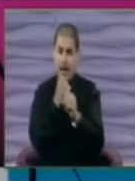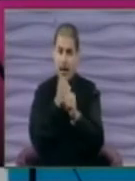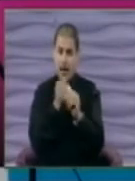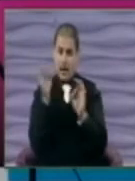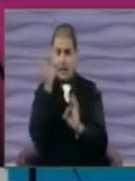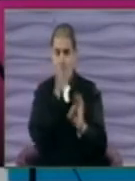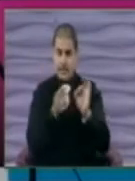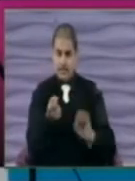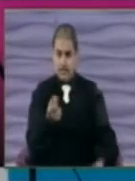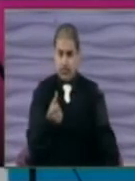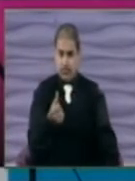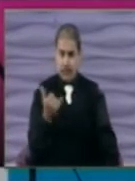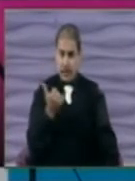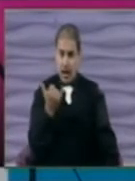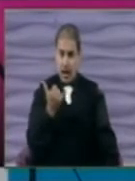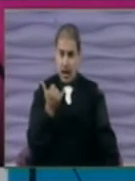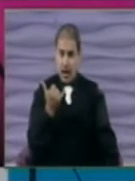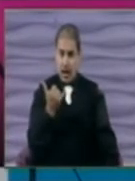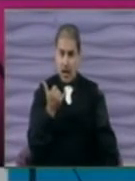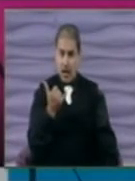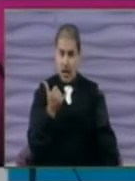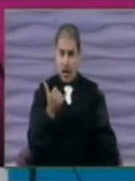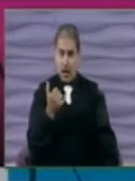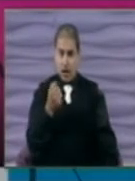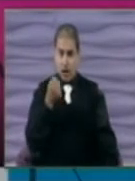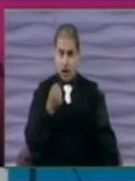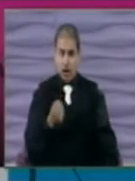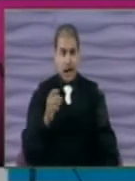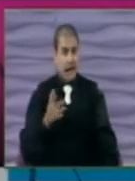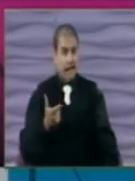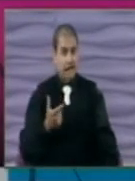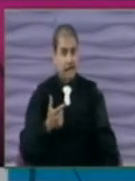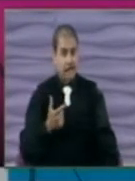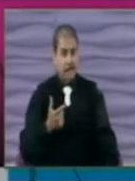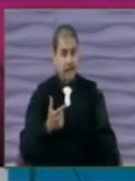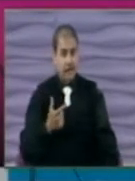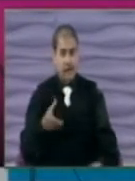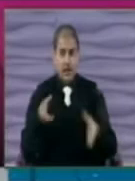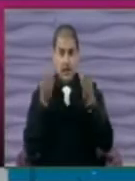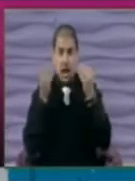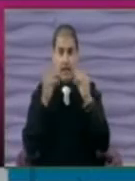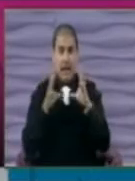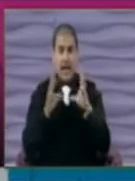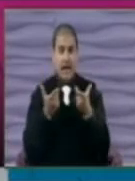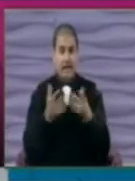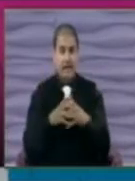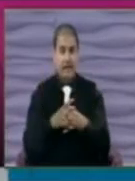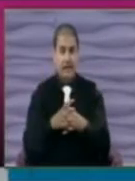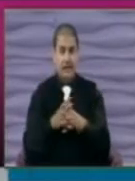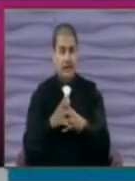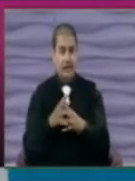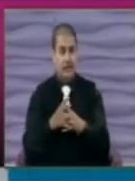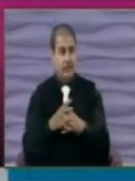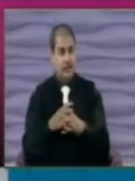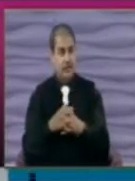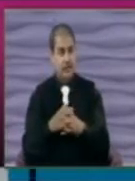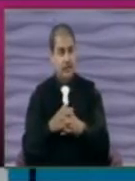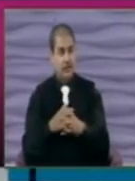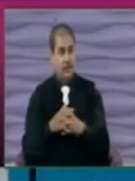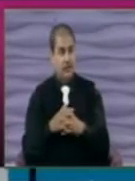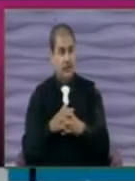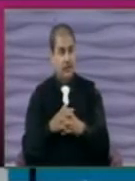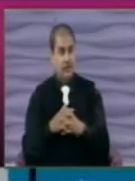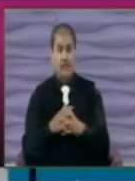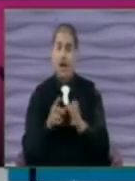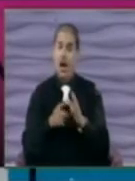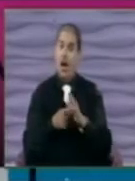لتكنيك، يعني تصوير الخدع البصرية كيف تعلمته؟ كيف يعني كيف قمت بتطويره مجدي؟ أول